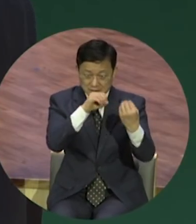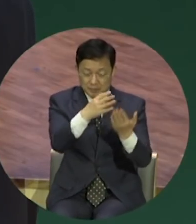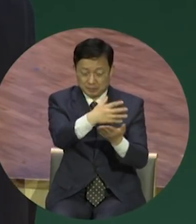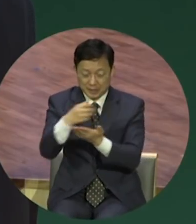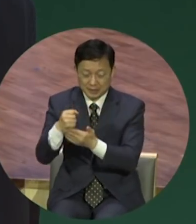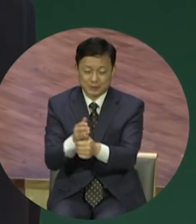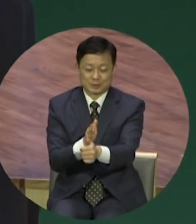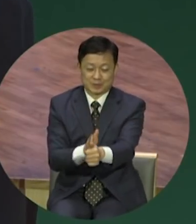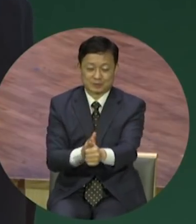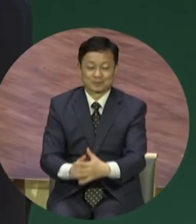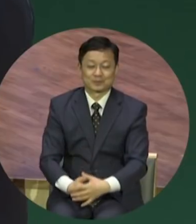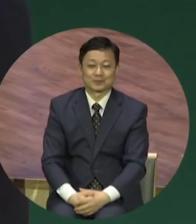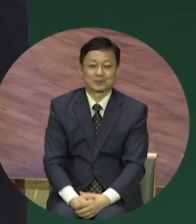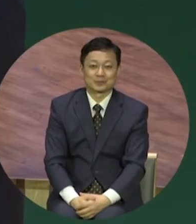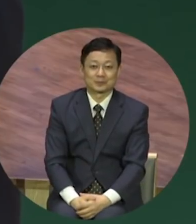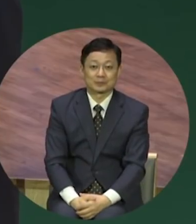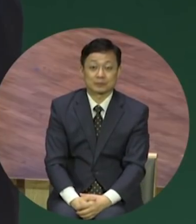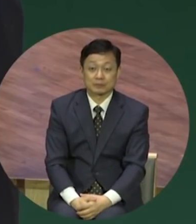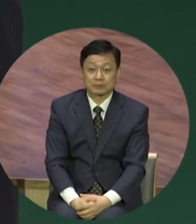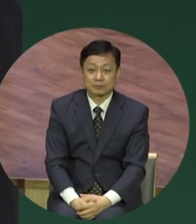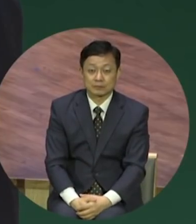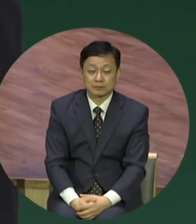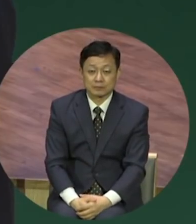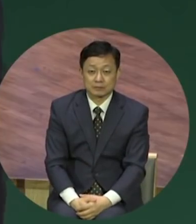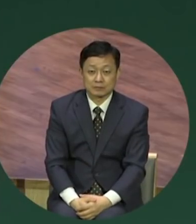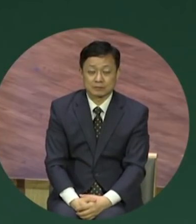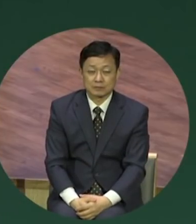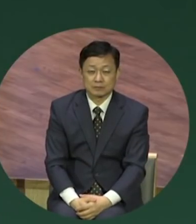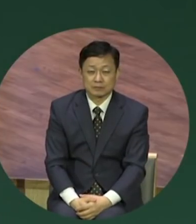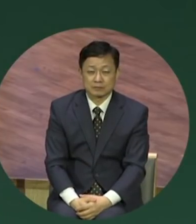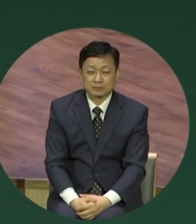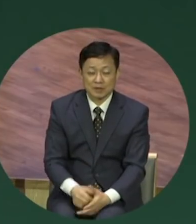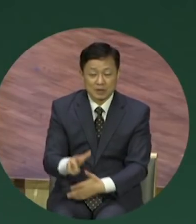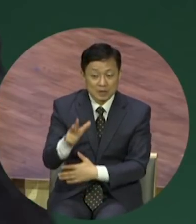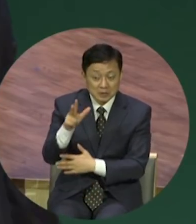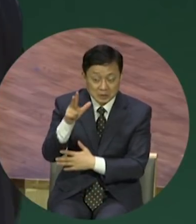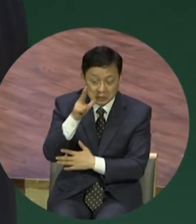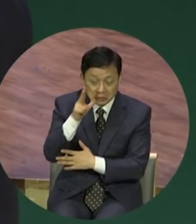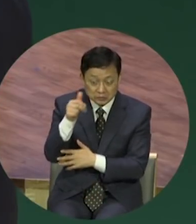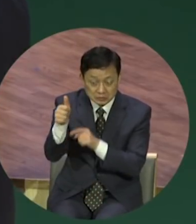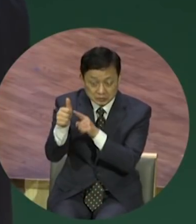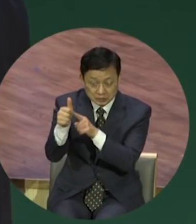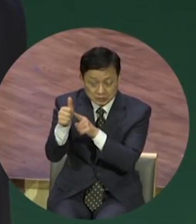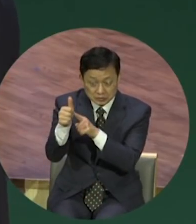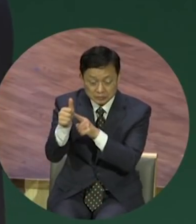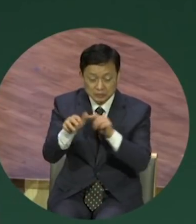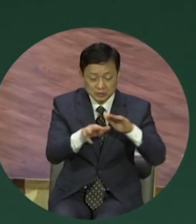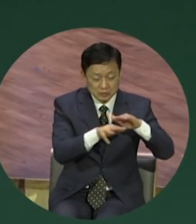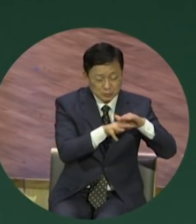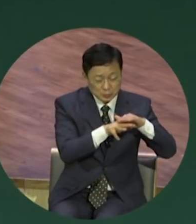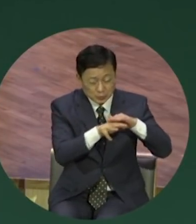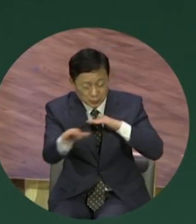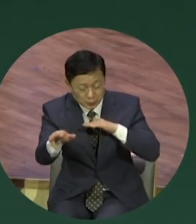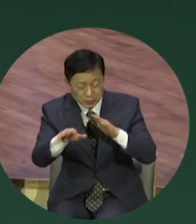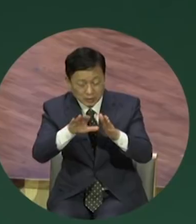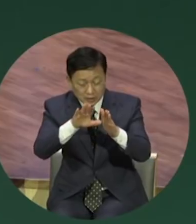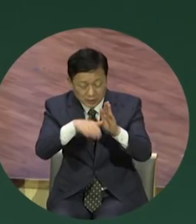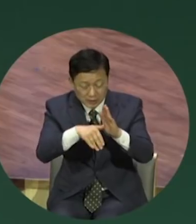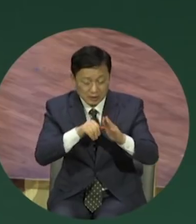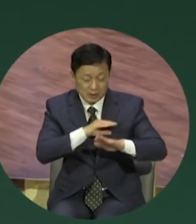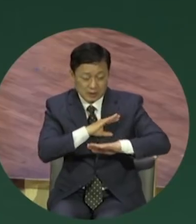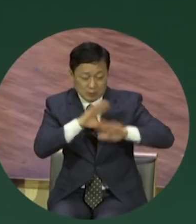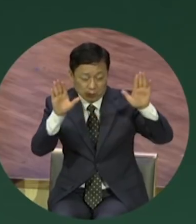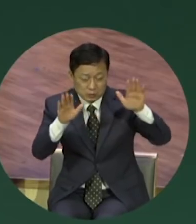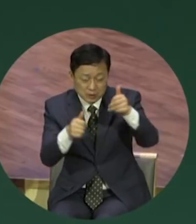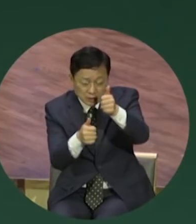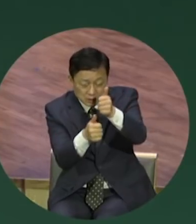workers and ministry workers must fully restore. 여호수아는 출애굽하는 날 모세 옆에 있었습니다. The day that the Israelites came out